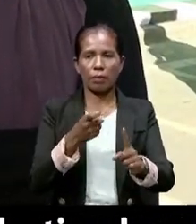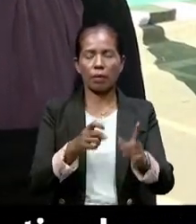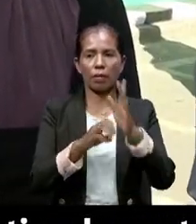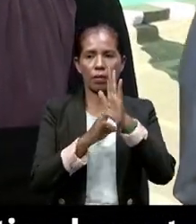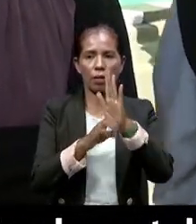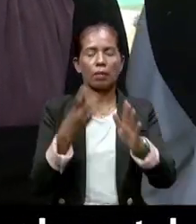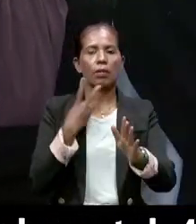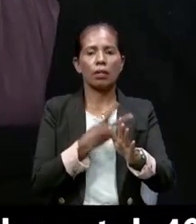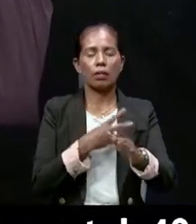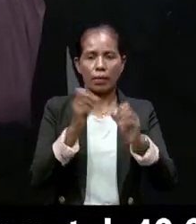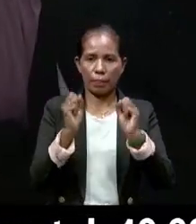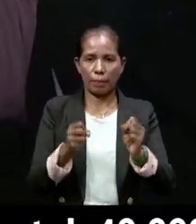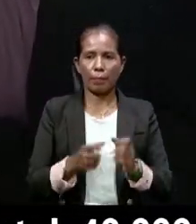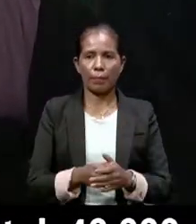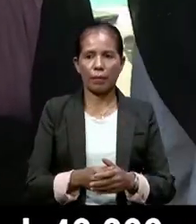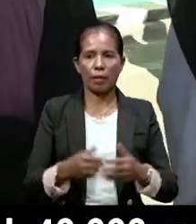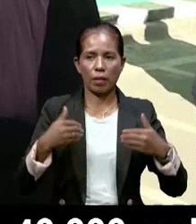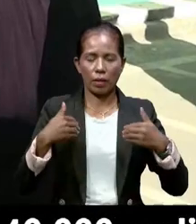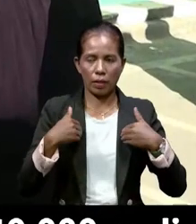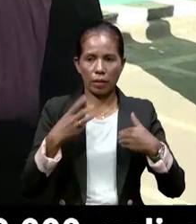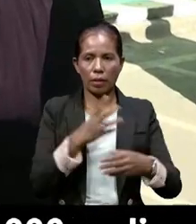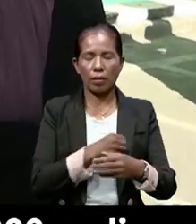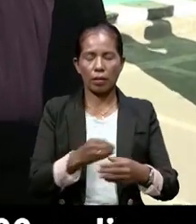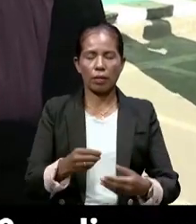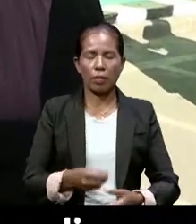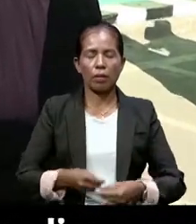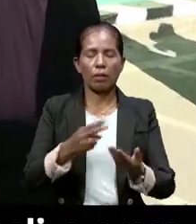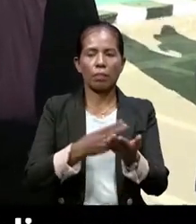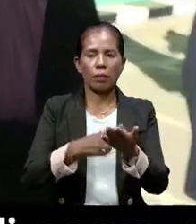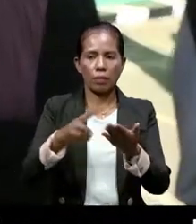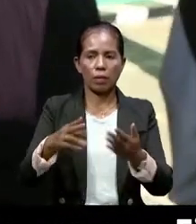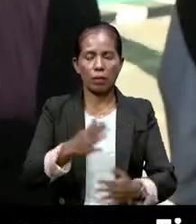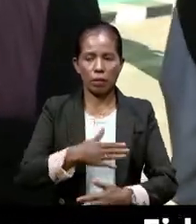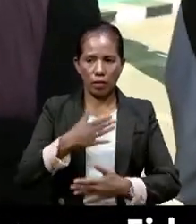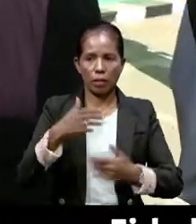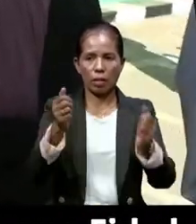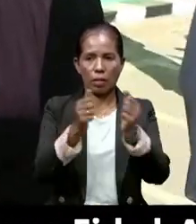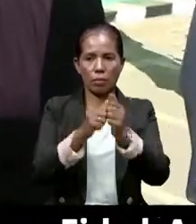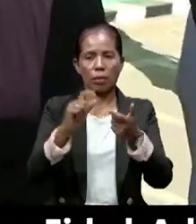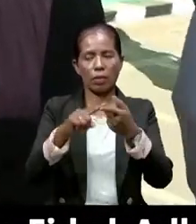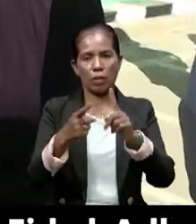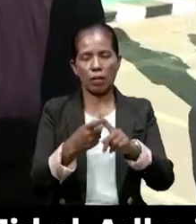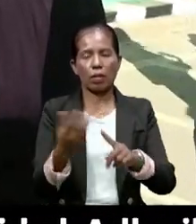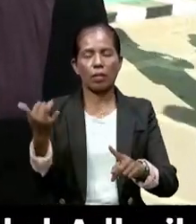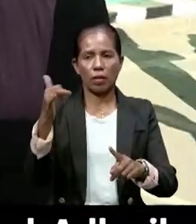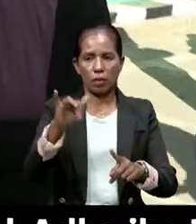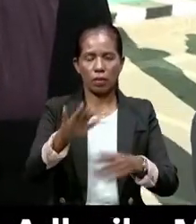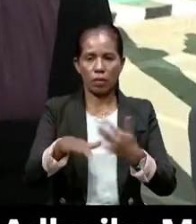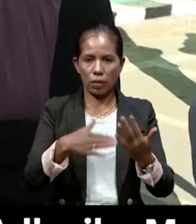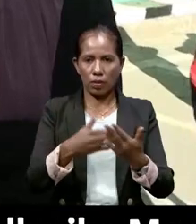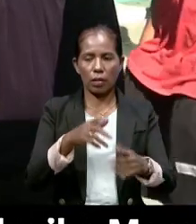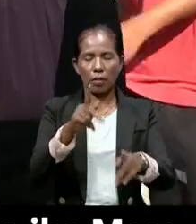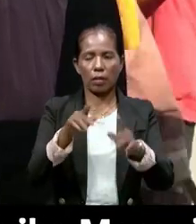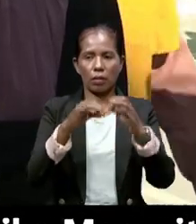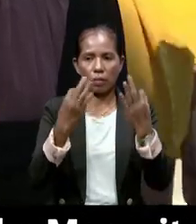kita bele iha sala kita bele maaf kamba malu no contenti hamutuk filafali o kolega sira o comunidade o